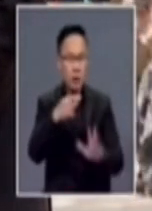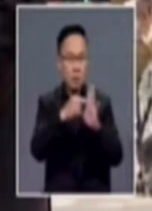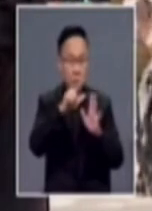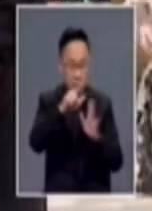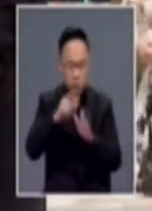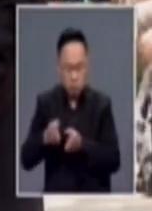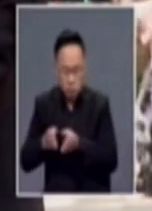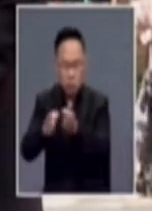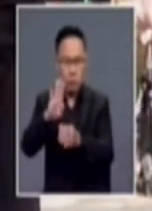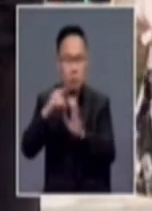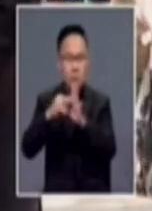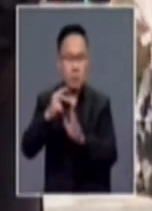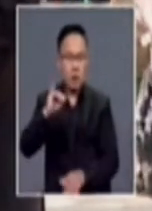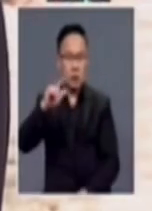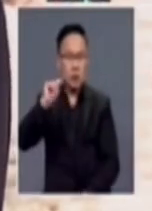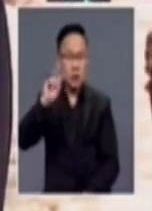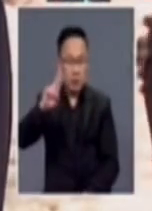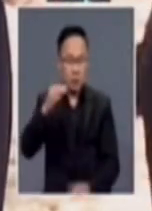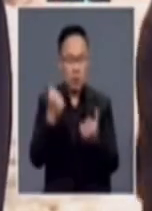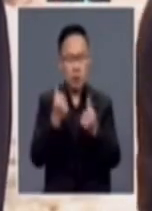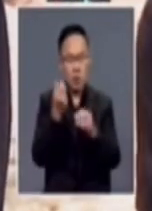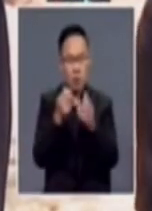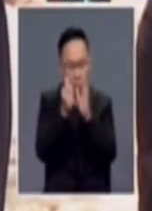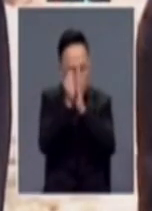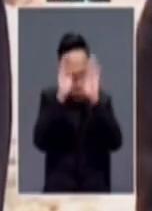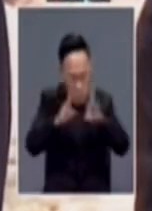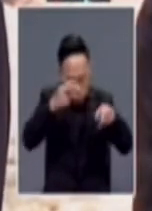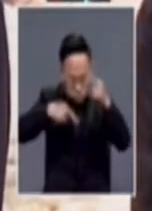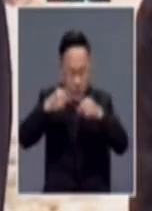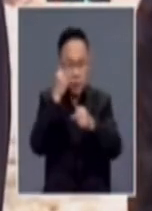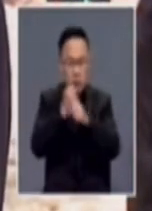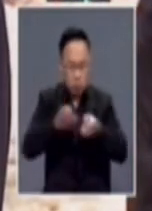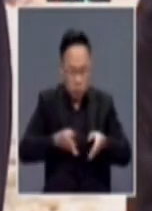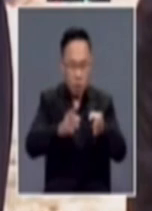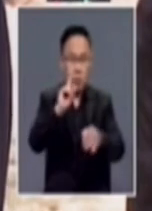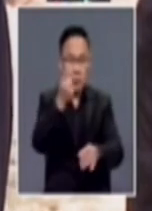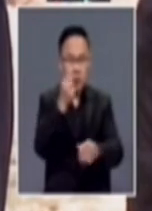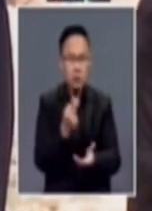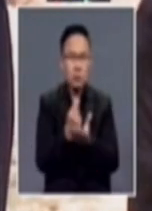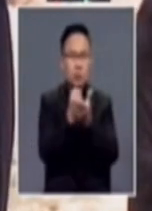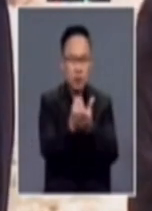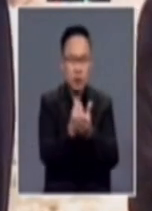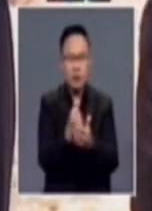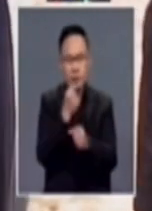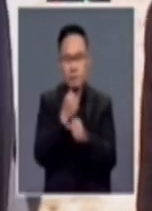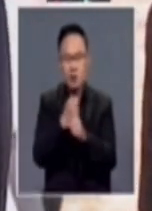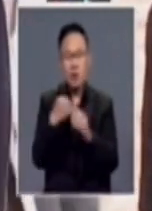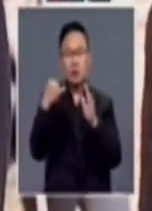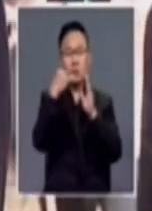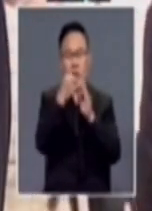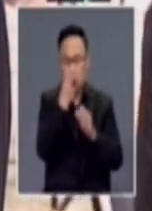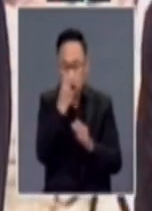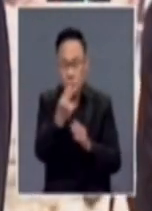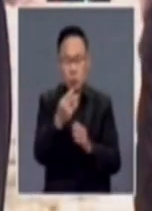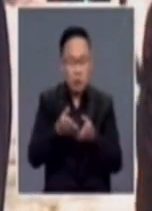กิโลซึ่งขณะนี้เราอยู่ระหว่างการสำรวจออกแบบนะครับแล้วจังหวัดเองก็จะช่วยในเรื่องของการเวียนคืนนะครับส่วนที่